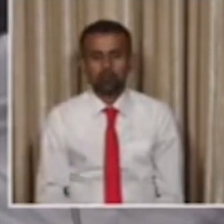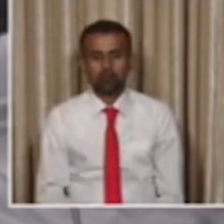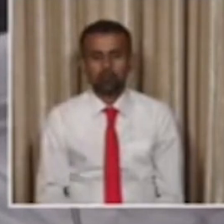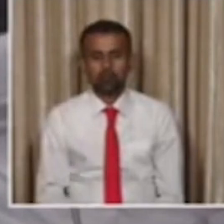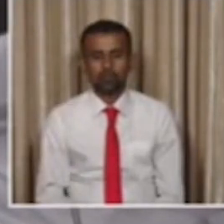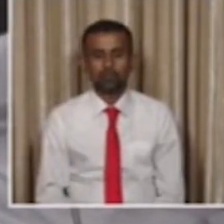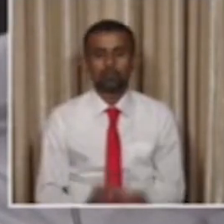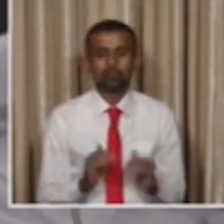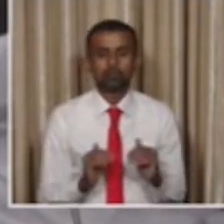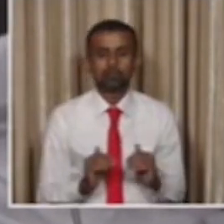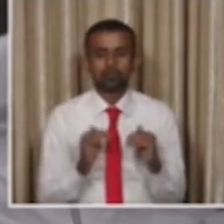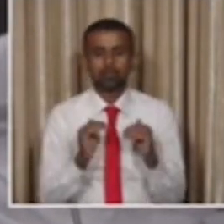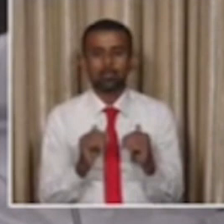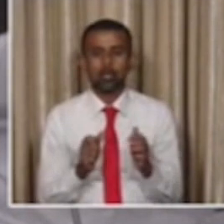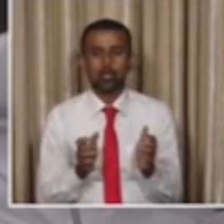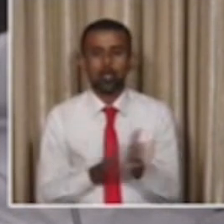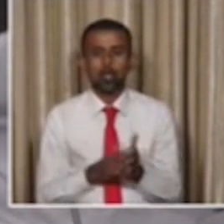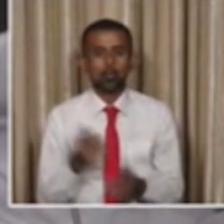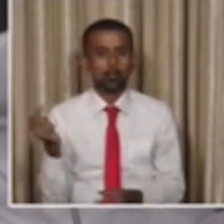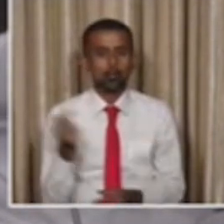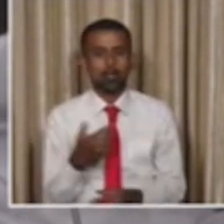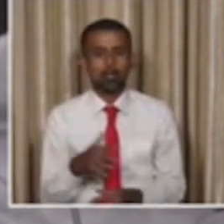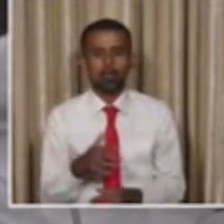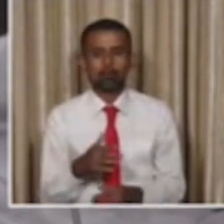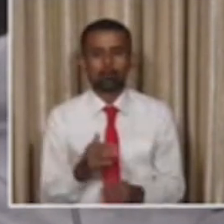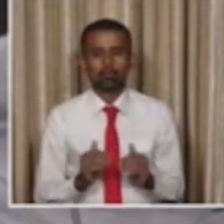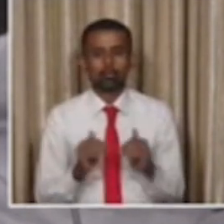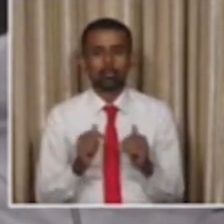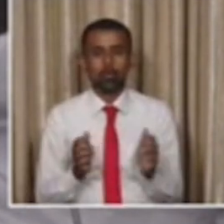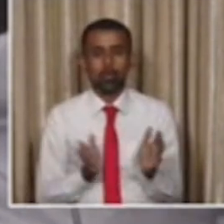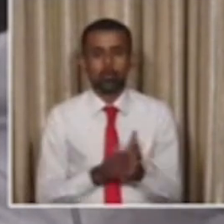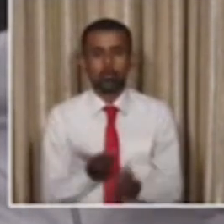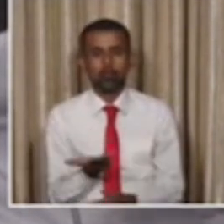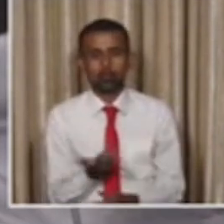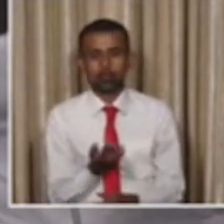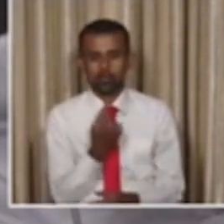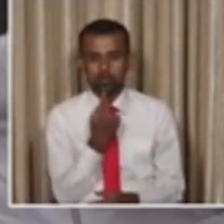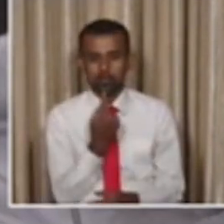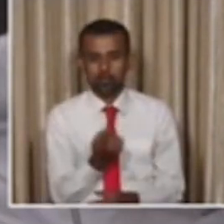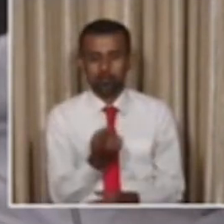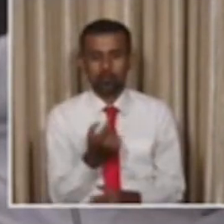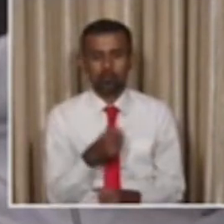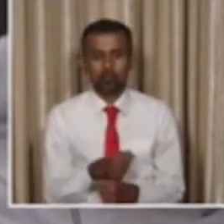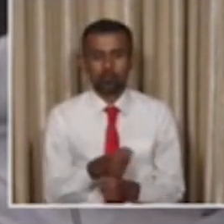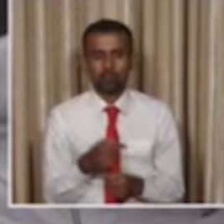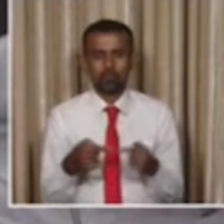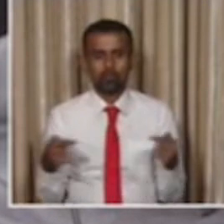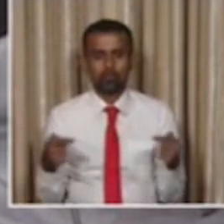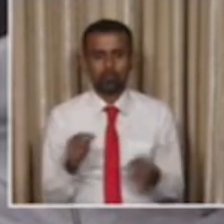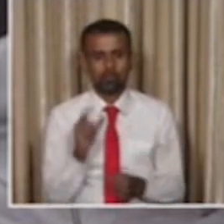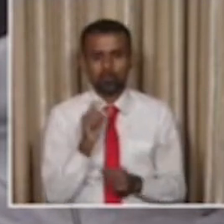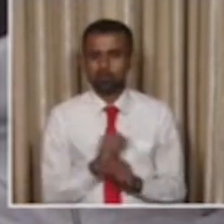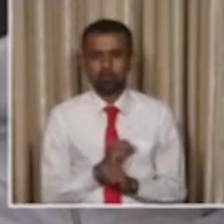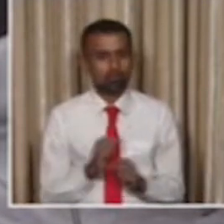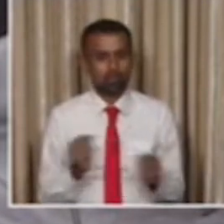කරුණාකරලා සංවර්ධන කමිටියට පැමිණි සංවර්ධන කමිටියෙන් ඉල්ලා සිටපු ආණ්ඩුවද විපක්ෂද කියලා අපි බලලා